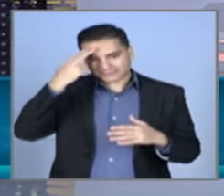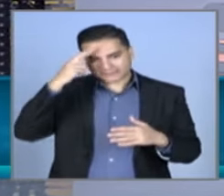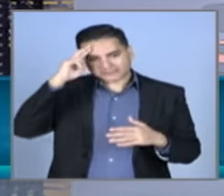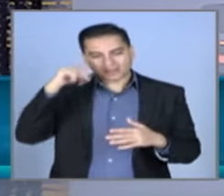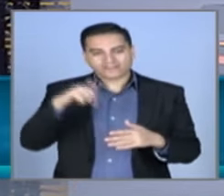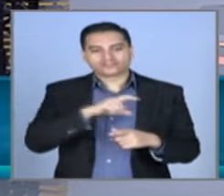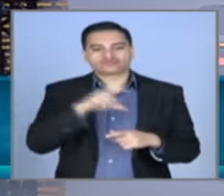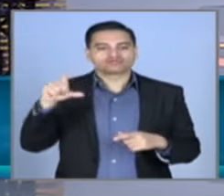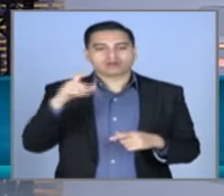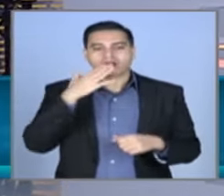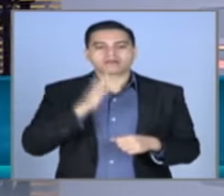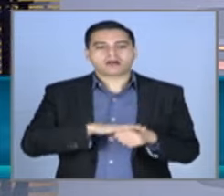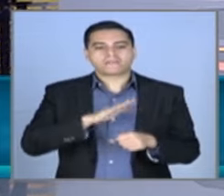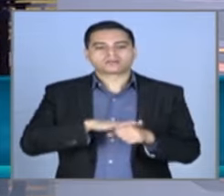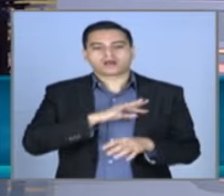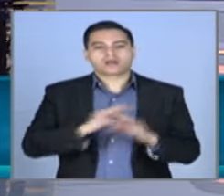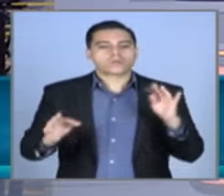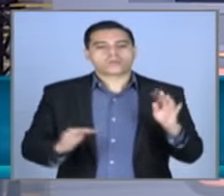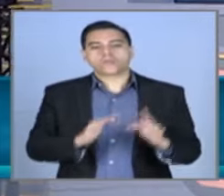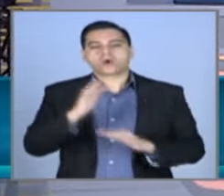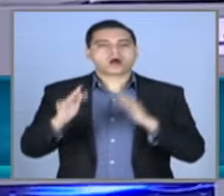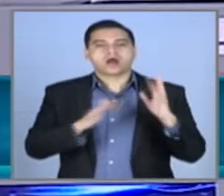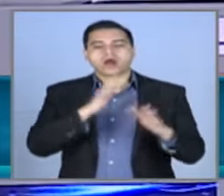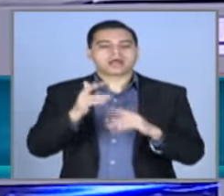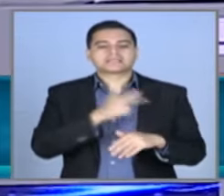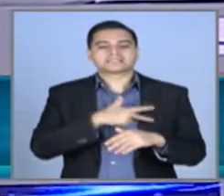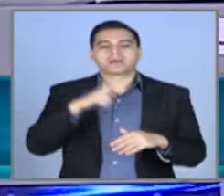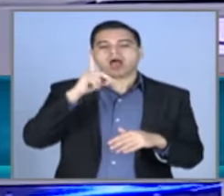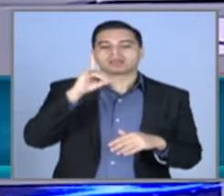في شهر رمضان.